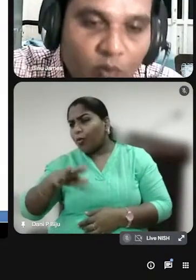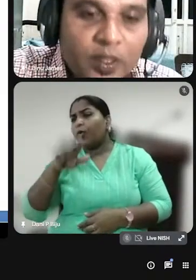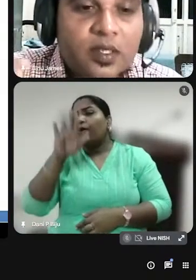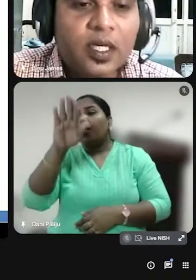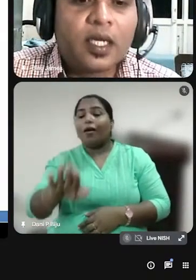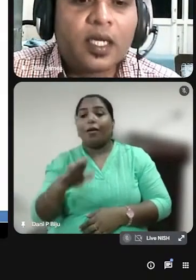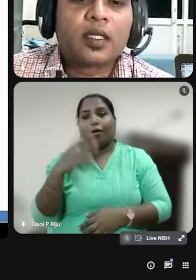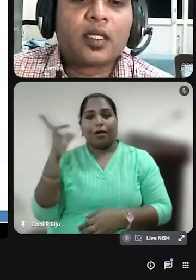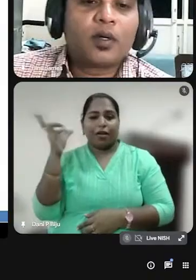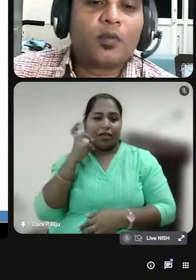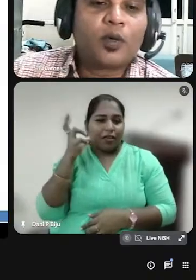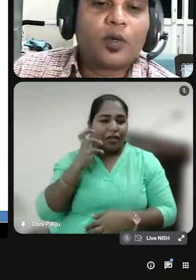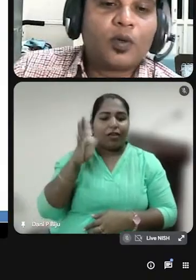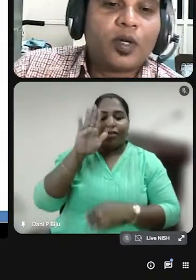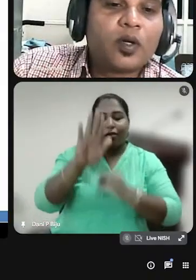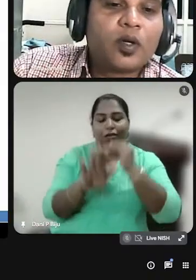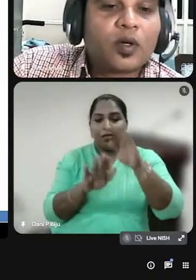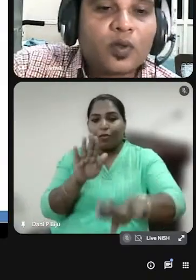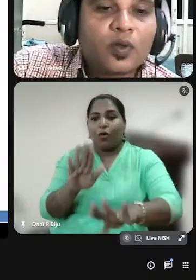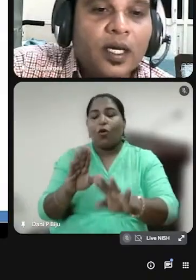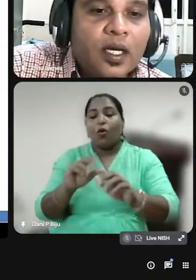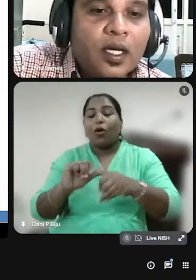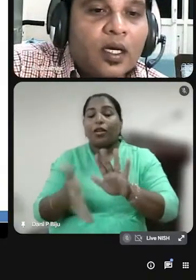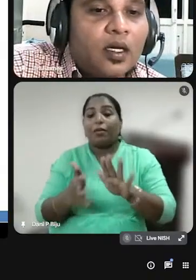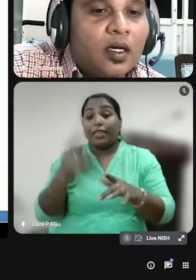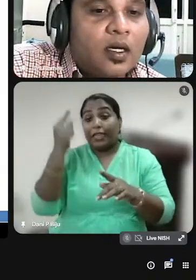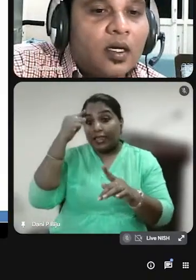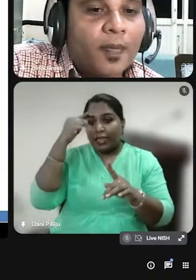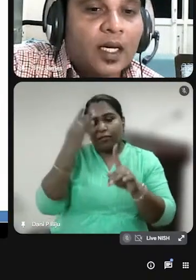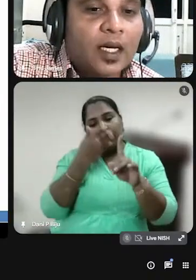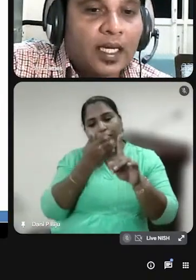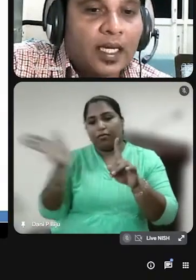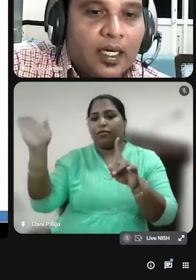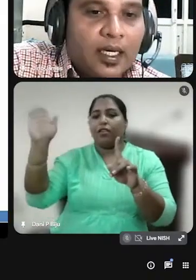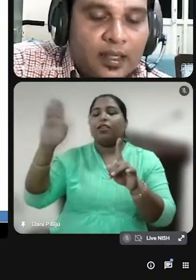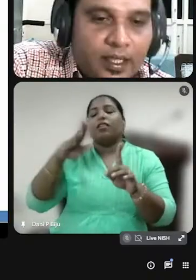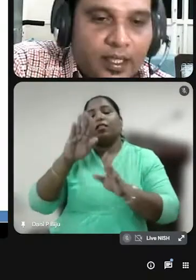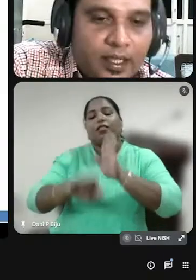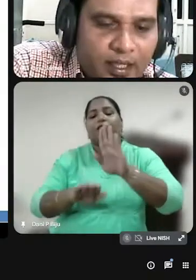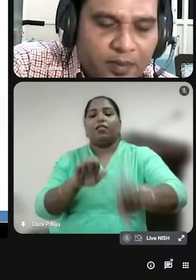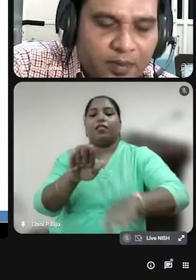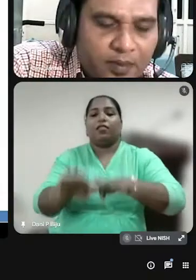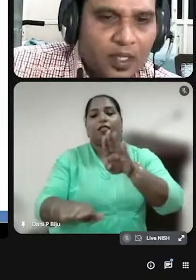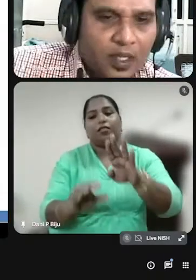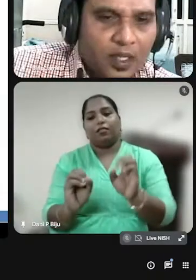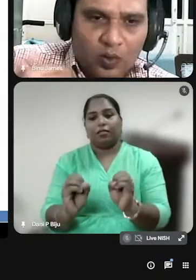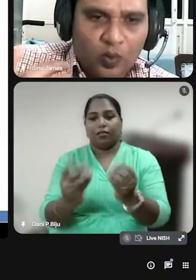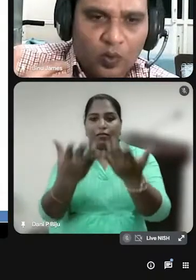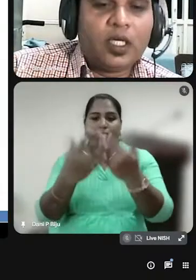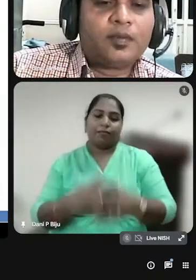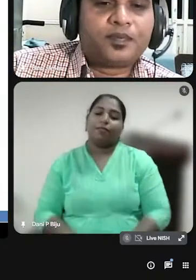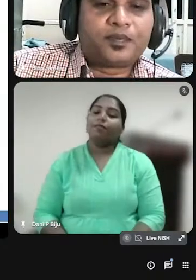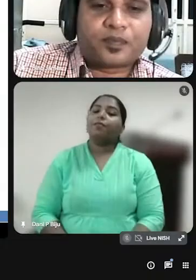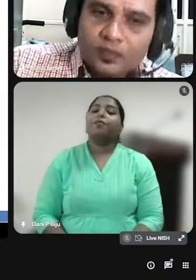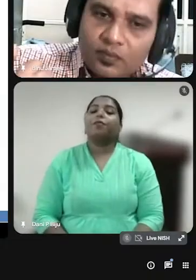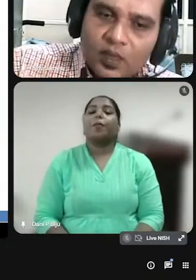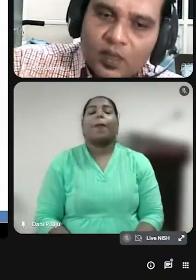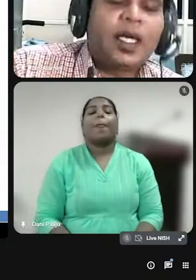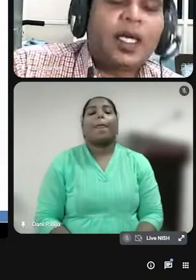ഈ മൂവ്മെന്റ്സിനെ നമുക്ക് മുമ്പോട്ട് കൊണ്ടുവരാൻ കുറച്ചും കൂടെ നല്ല ഇതായിരിക്കും. കാര്യം